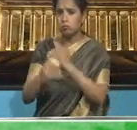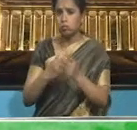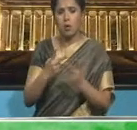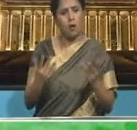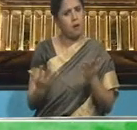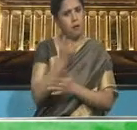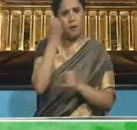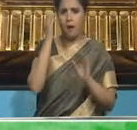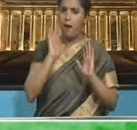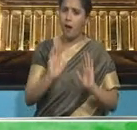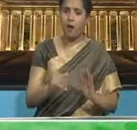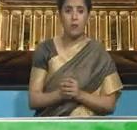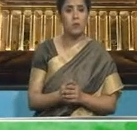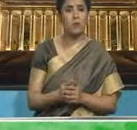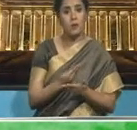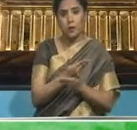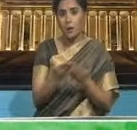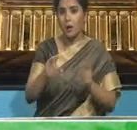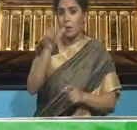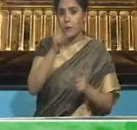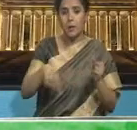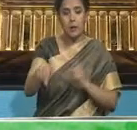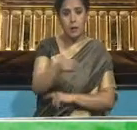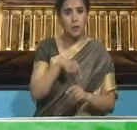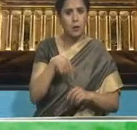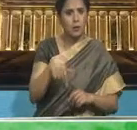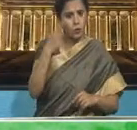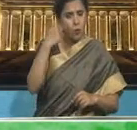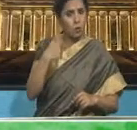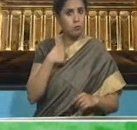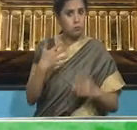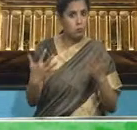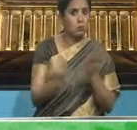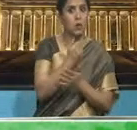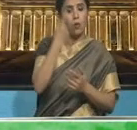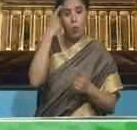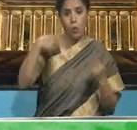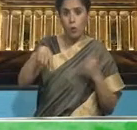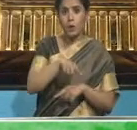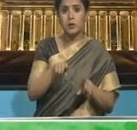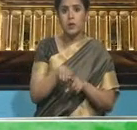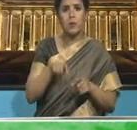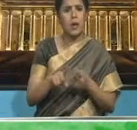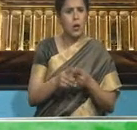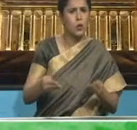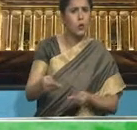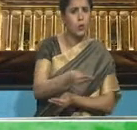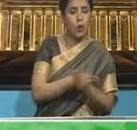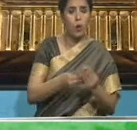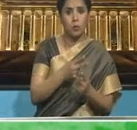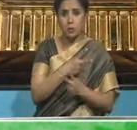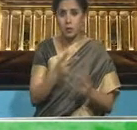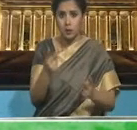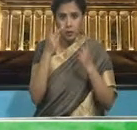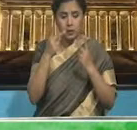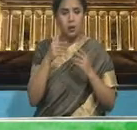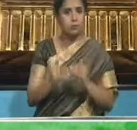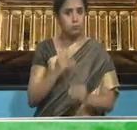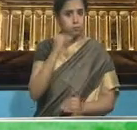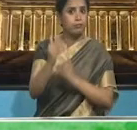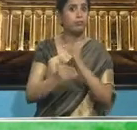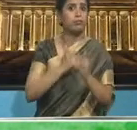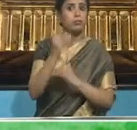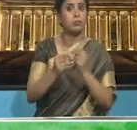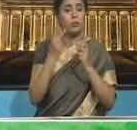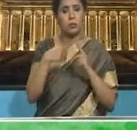प्यारे देशवासियों, सर्वोदय के हमारे मिशन में आर्थिक मंच पर हुई प्रगति